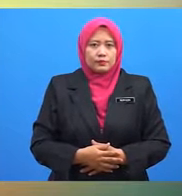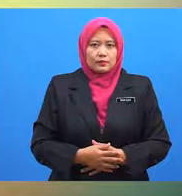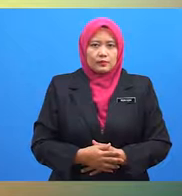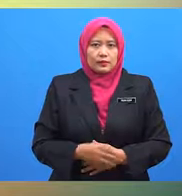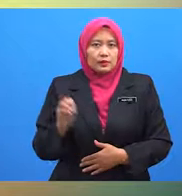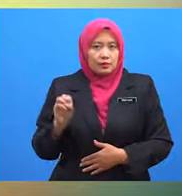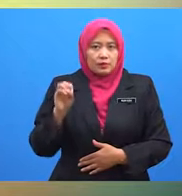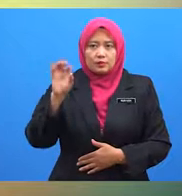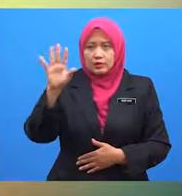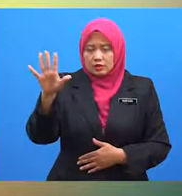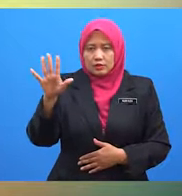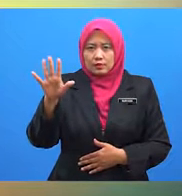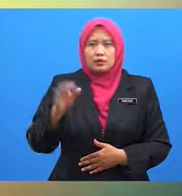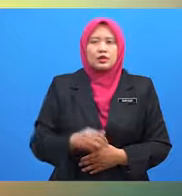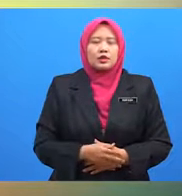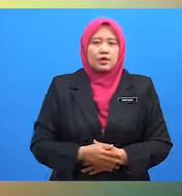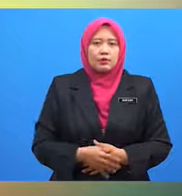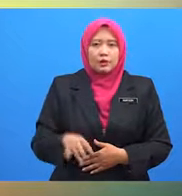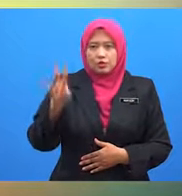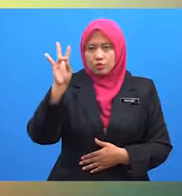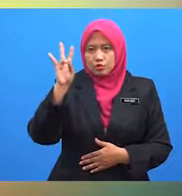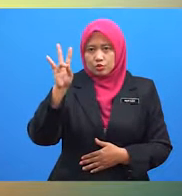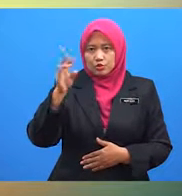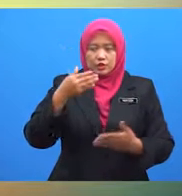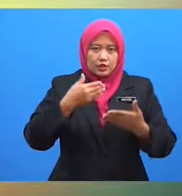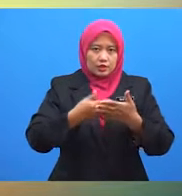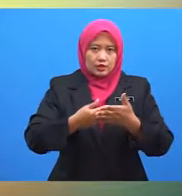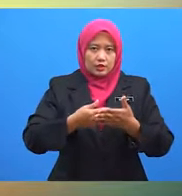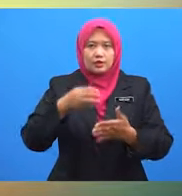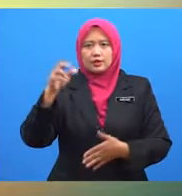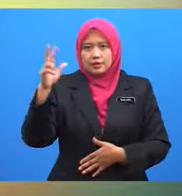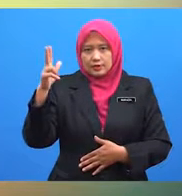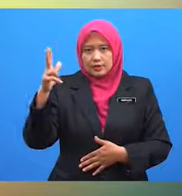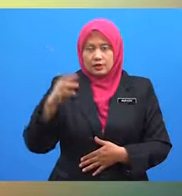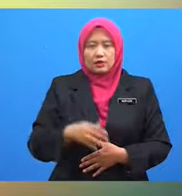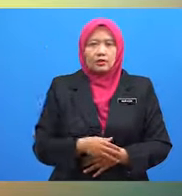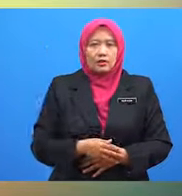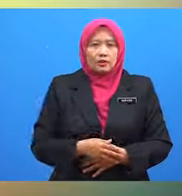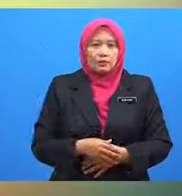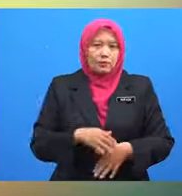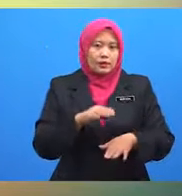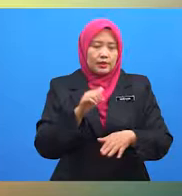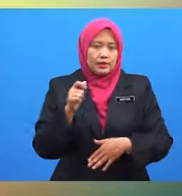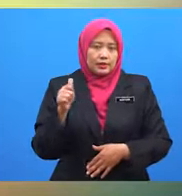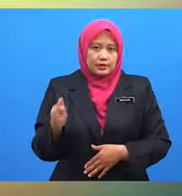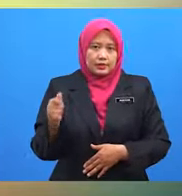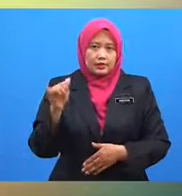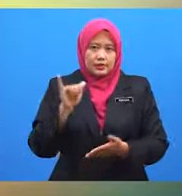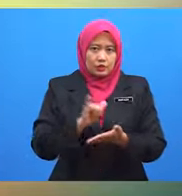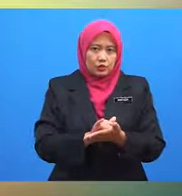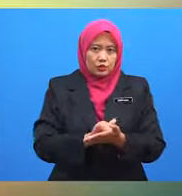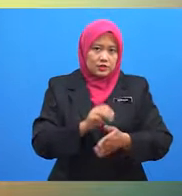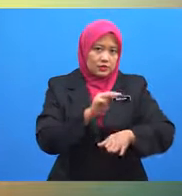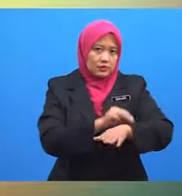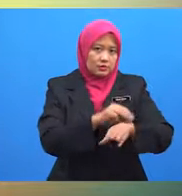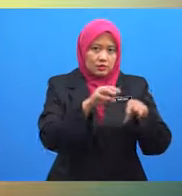Perkembangan antara abad ke-7 hingga abad ke-13 iaitu zaman peralihan antara Hindu